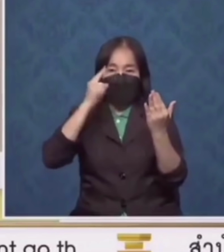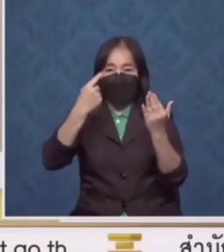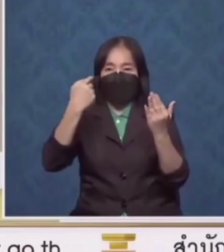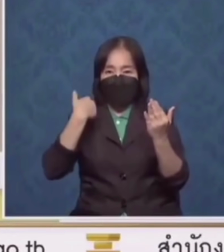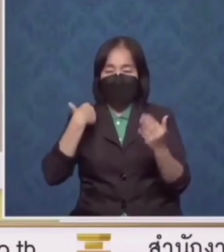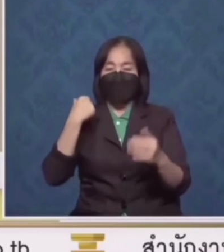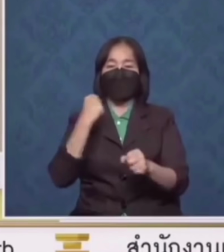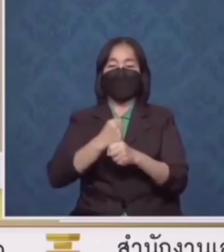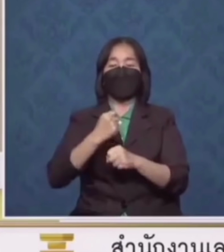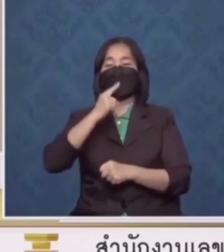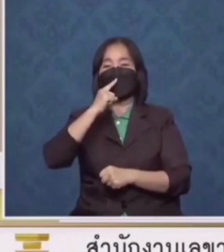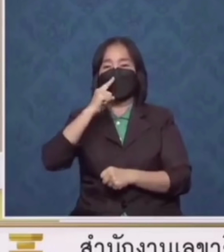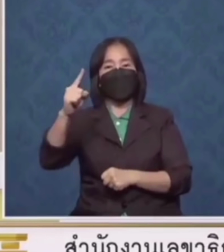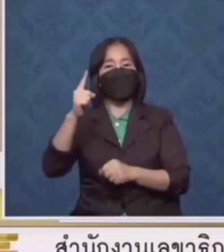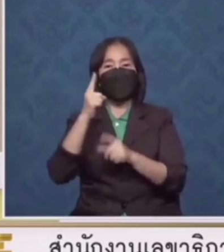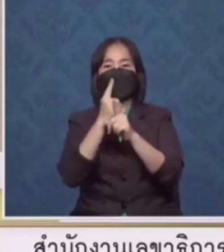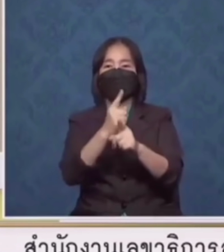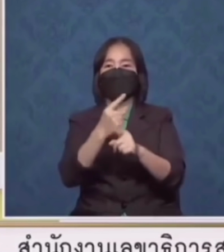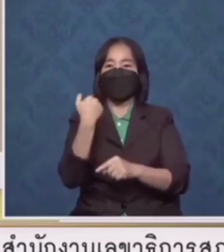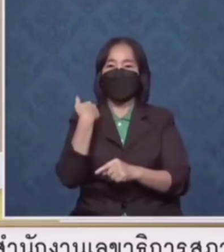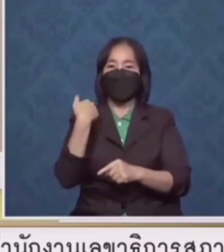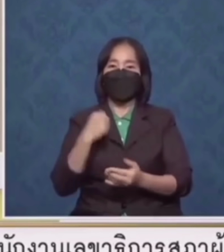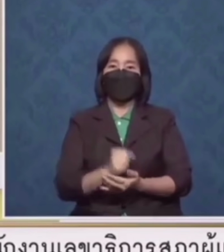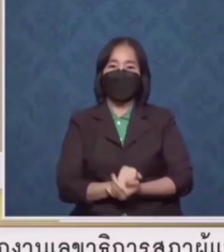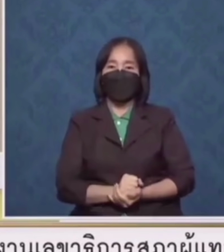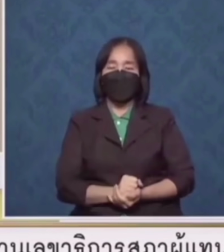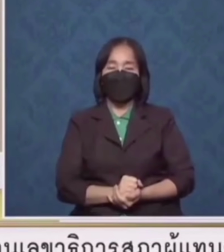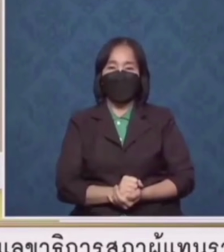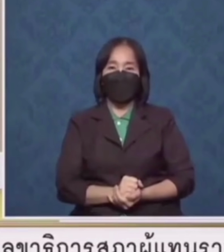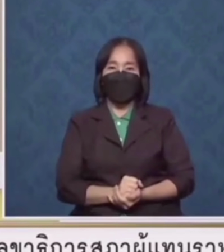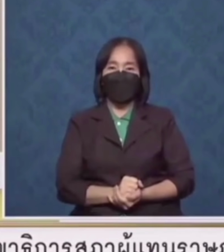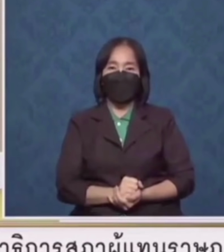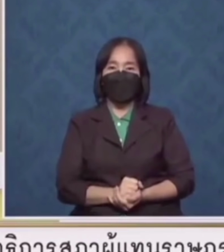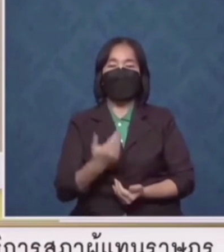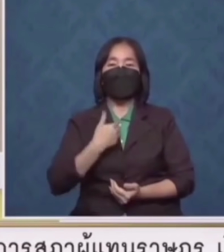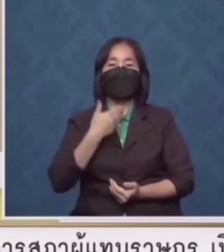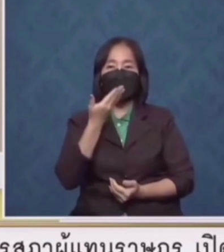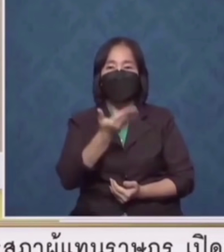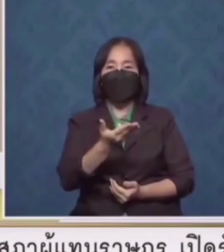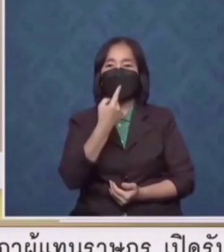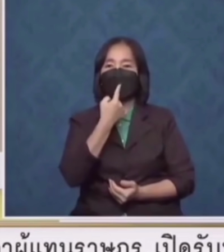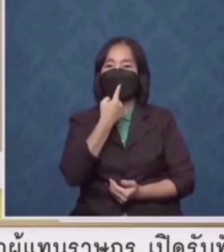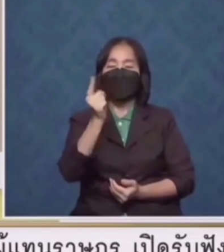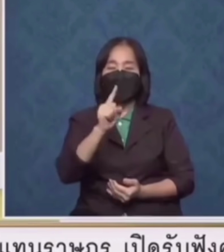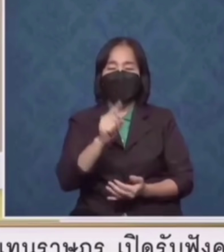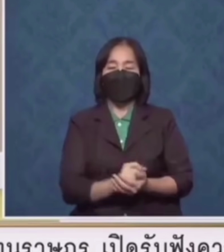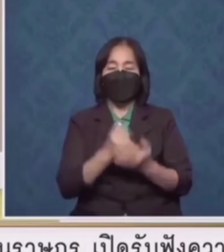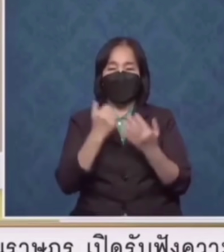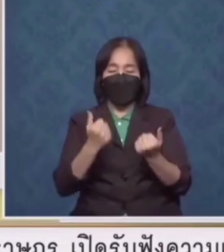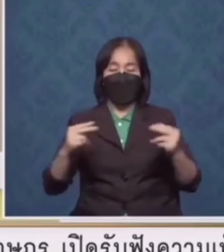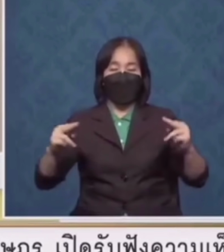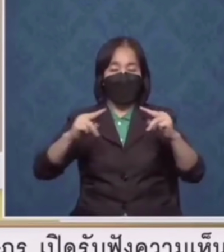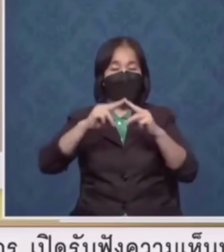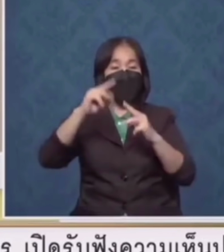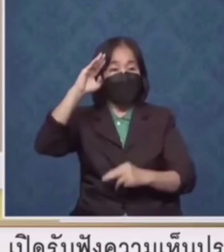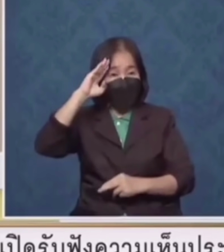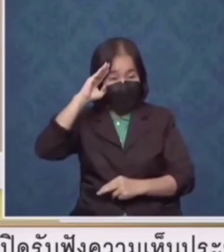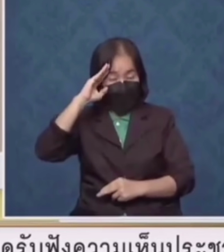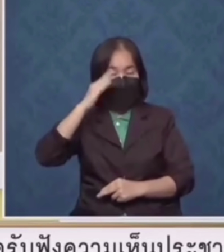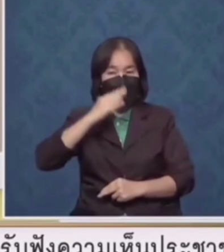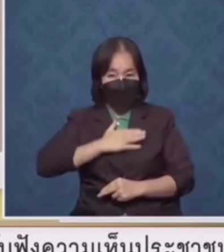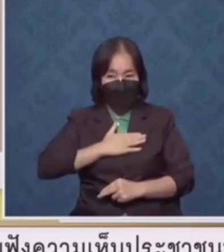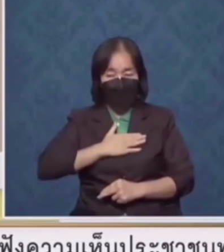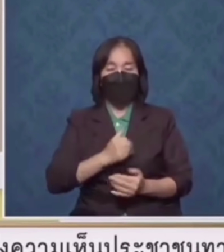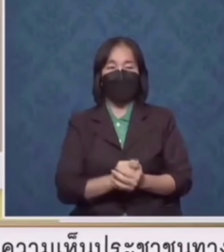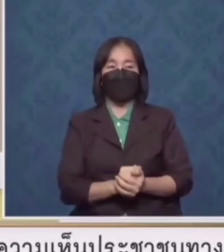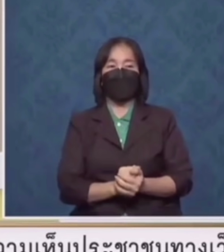ตามเหมาะสมในส่วนที่เกี่ยวข้องต่อไปขอเรียนอีกครั้งยืนยันหนึ่งว่า กระทรวงกลาโหมหรือกรมน.เองนั้นไม่